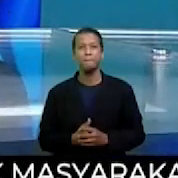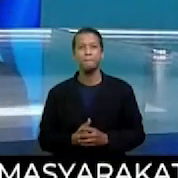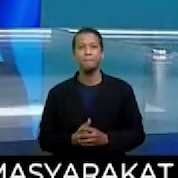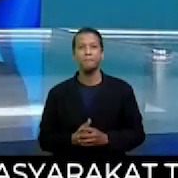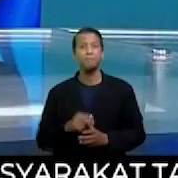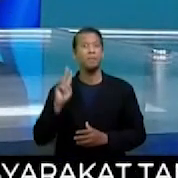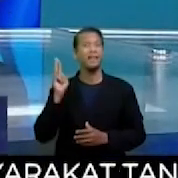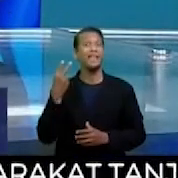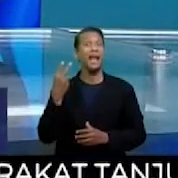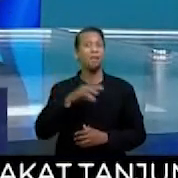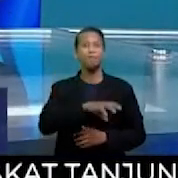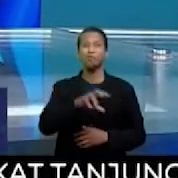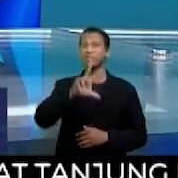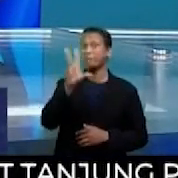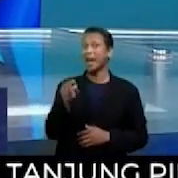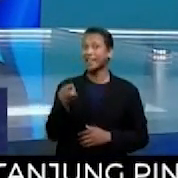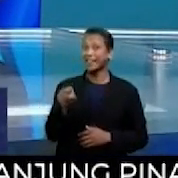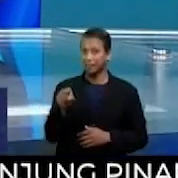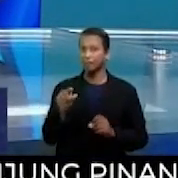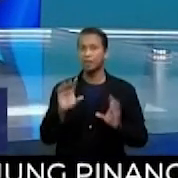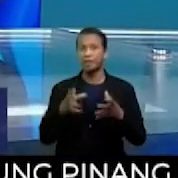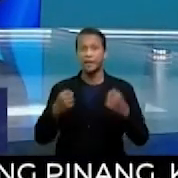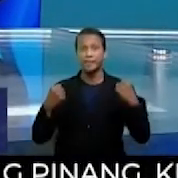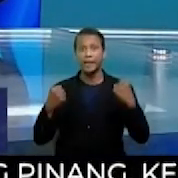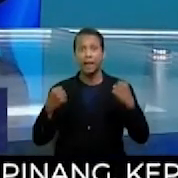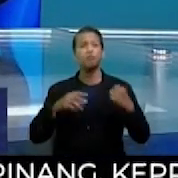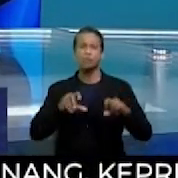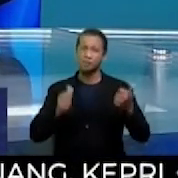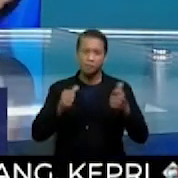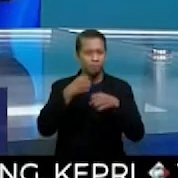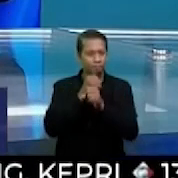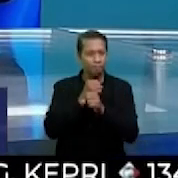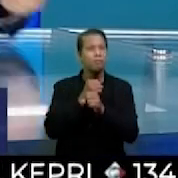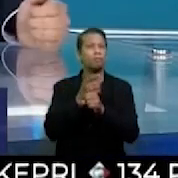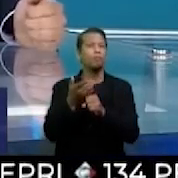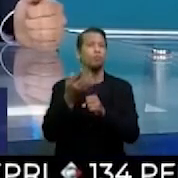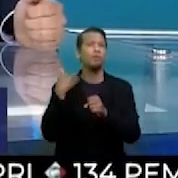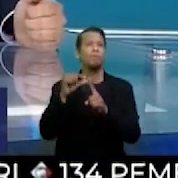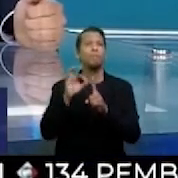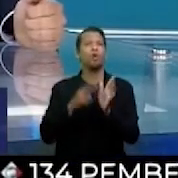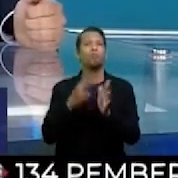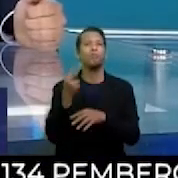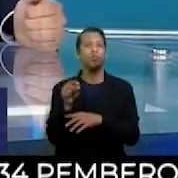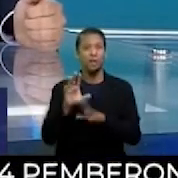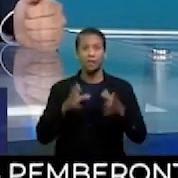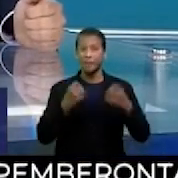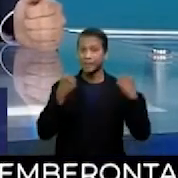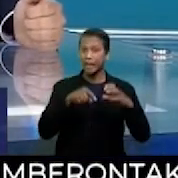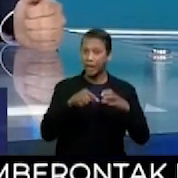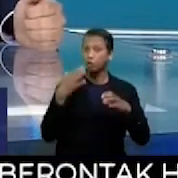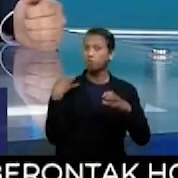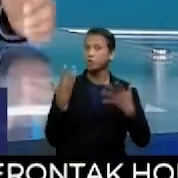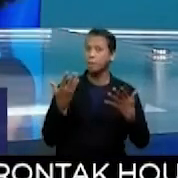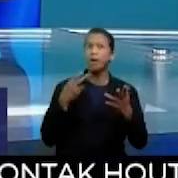Hai pemerintah provinsi Jawa Barat menyiapkan tim kesehatan dari laboratorium kesehatan daerah Jawa Barat yang akan ditugaskan di pohon 20 Papua tim kesehatan